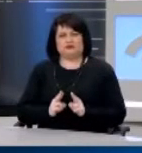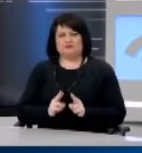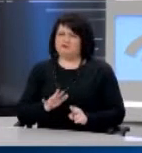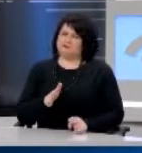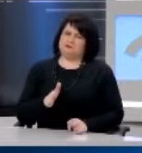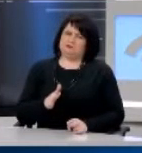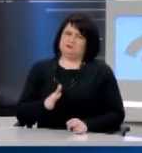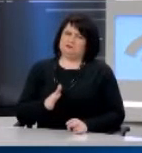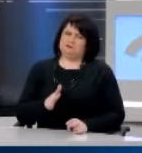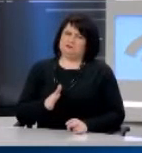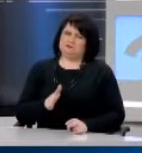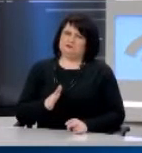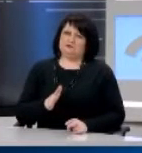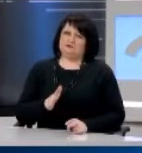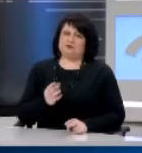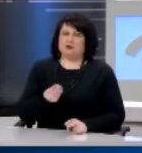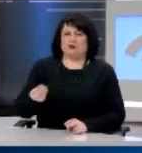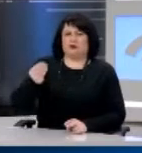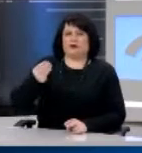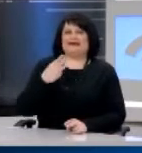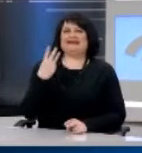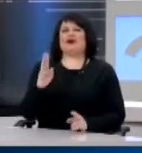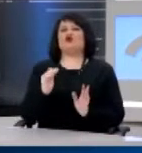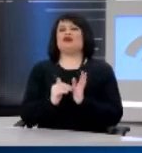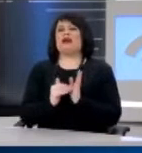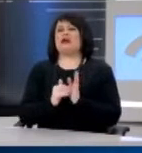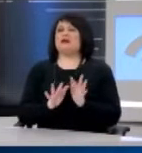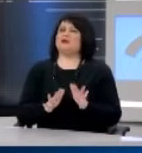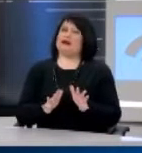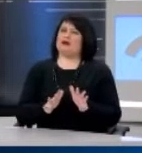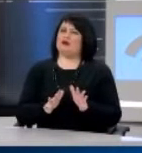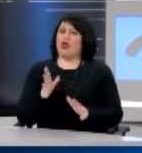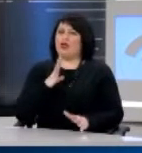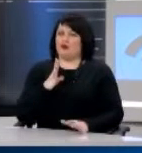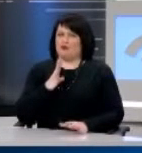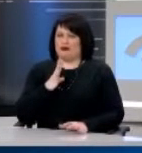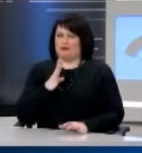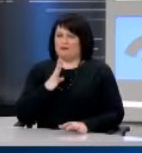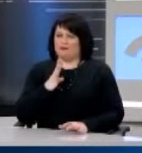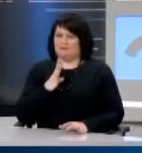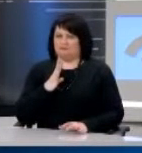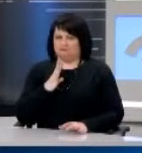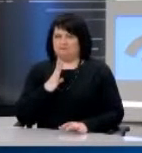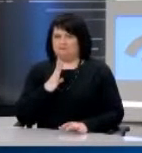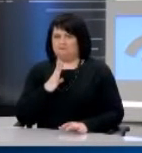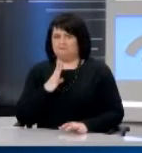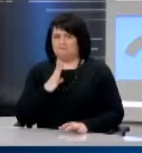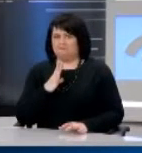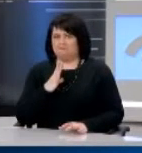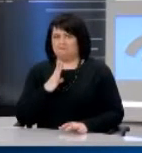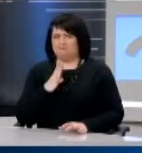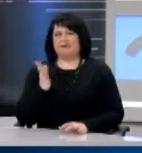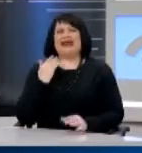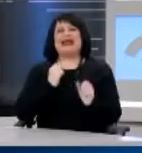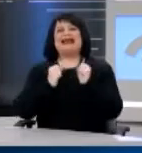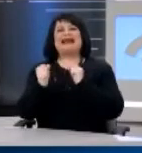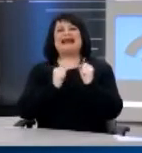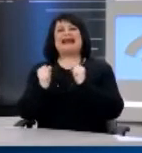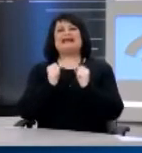περίπου, ίσως και λίγο παραπάνω από 300.000 ανθρώπους τα σκληρά χρόνια της